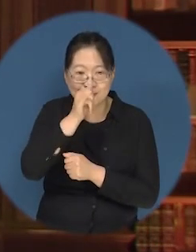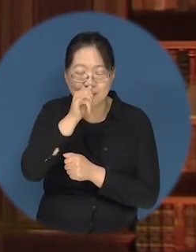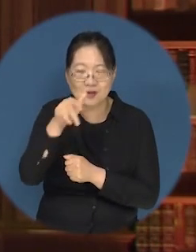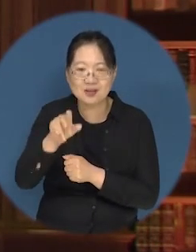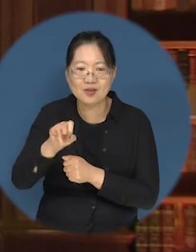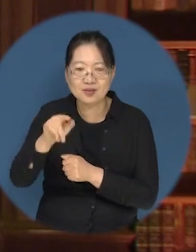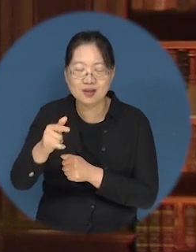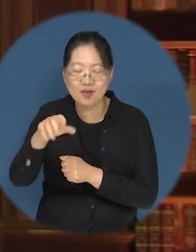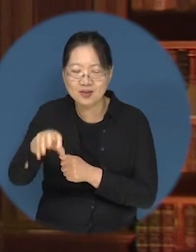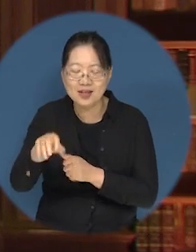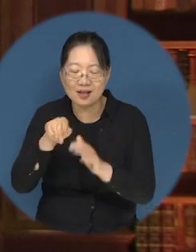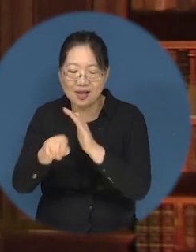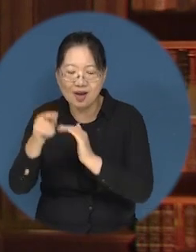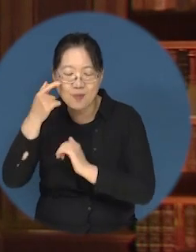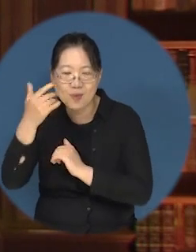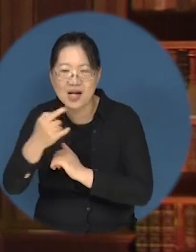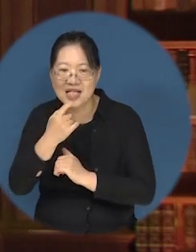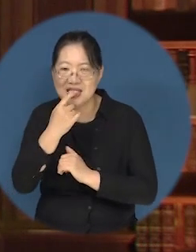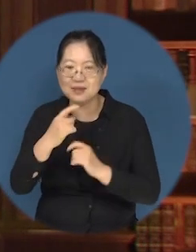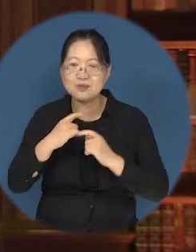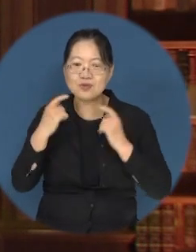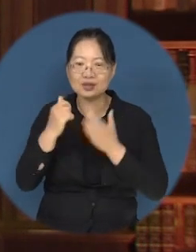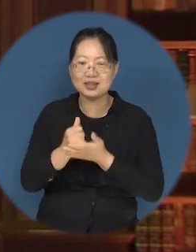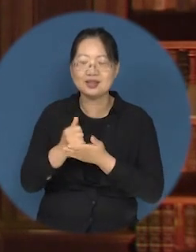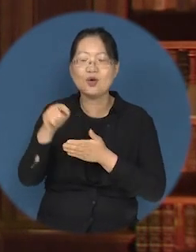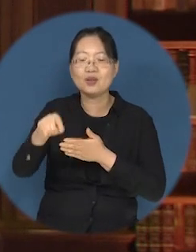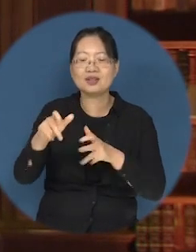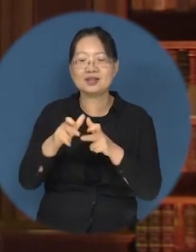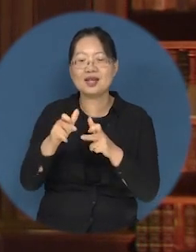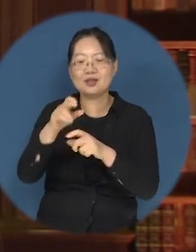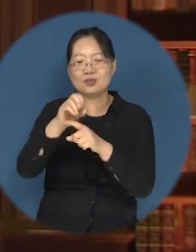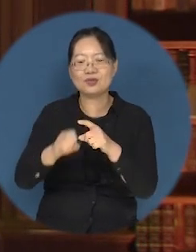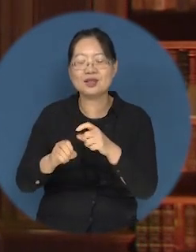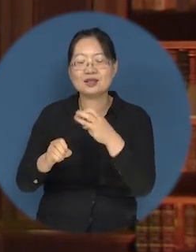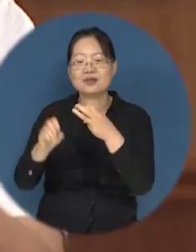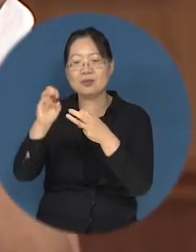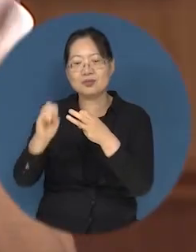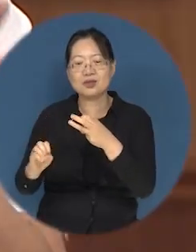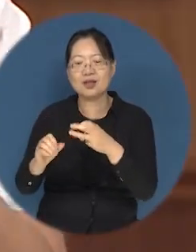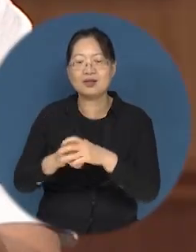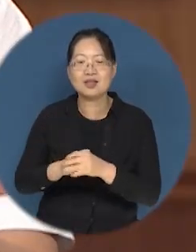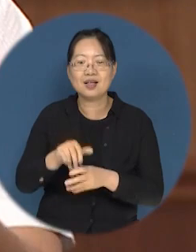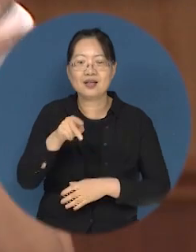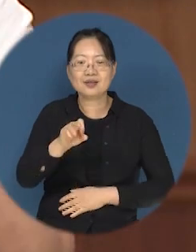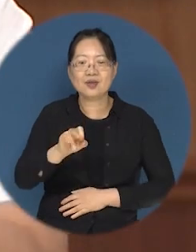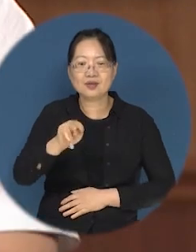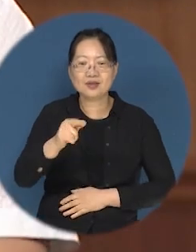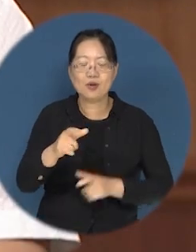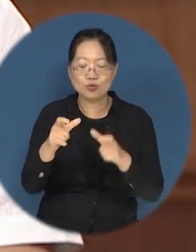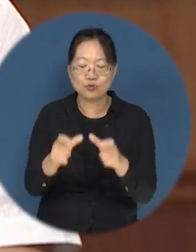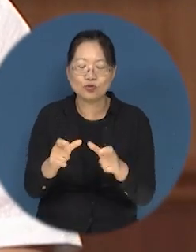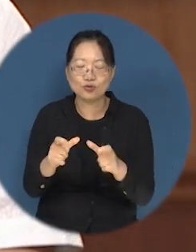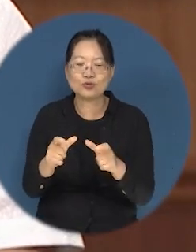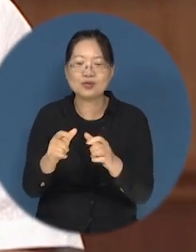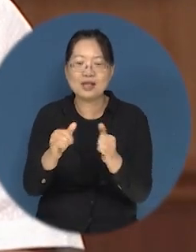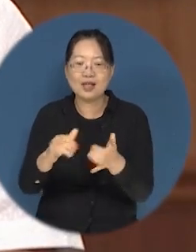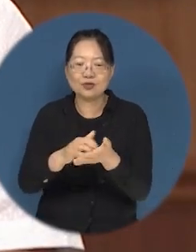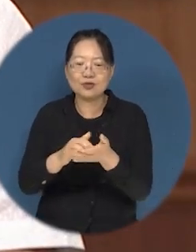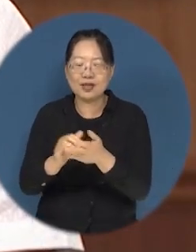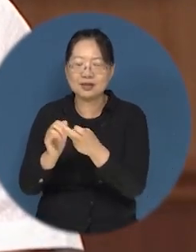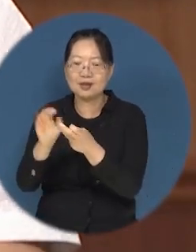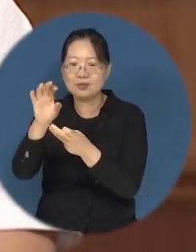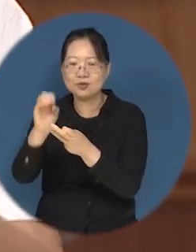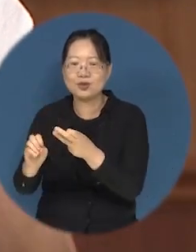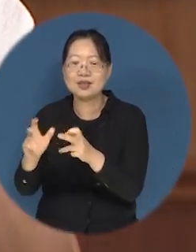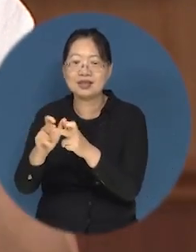정선에 거기 가서 여쭤봤더니 신부님이 13%라 그러시더라고요. 전 인구에? 정선군 인구에 13%가